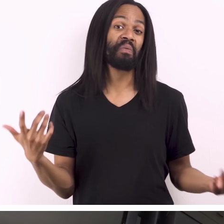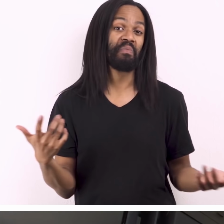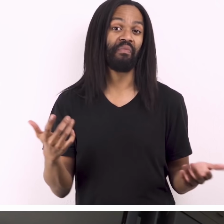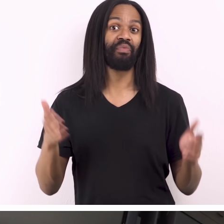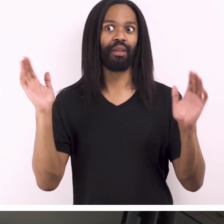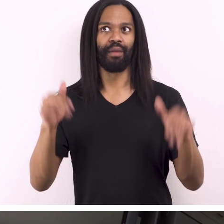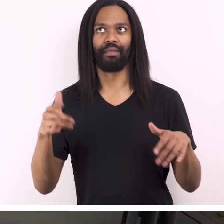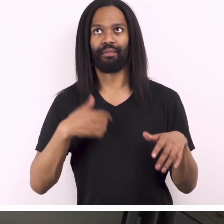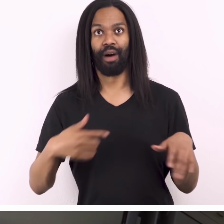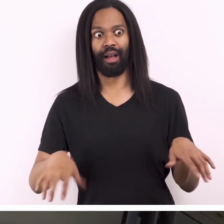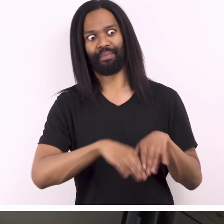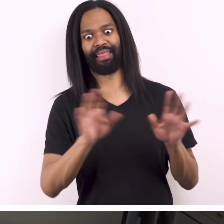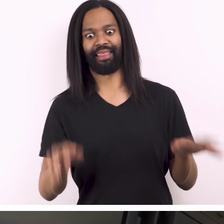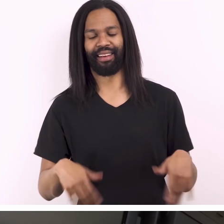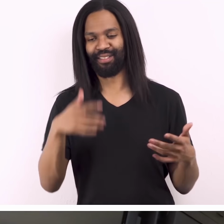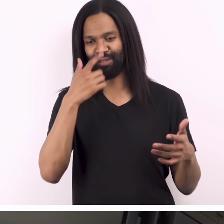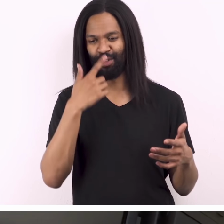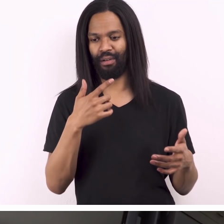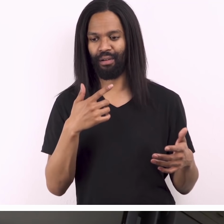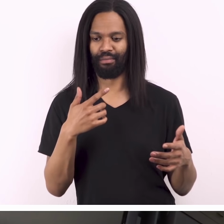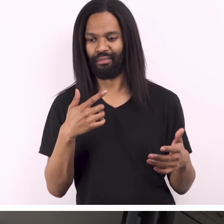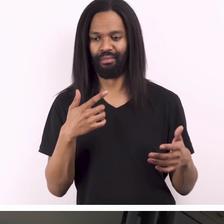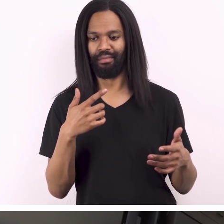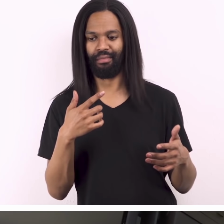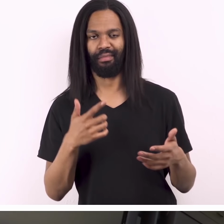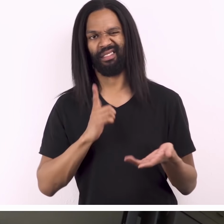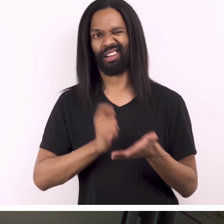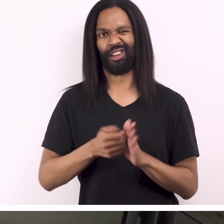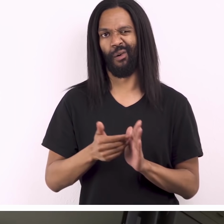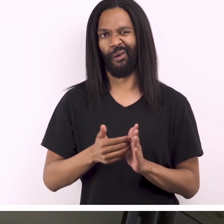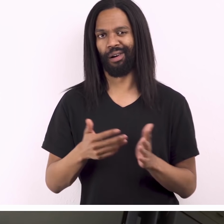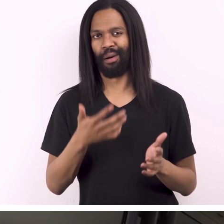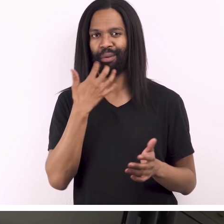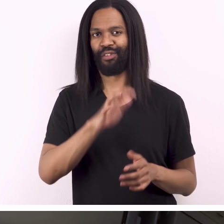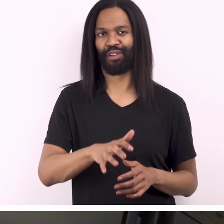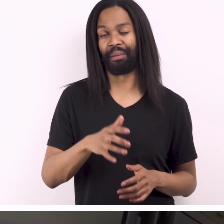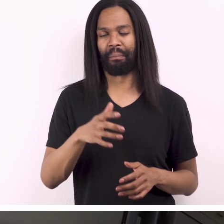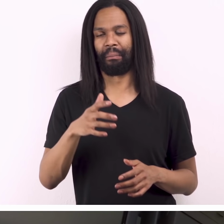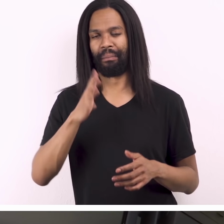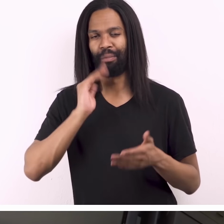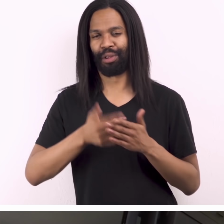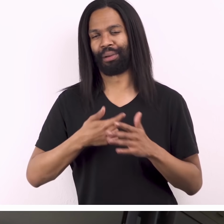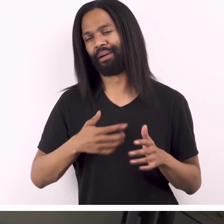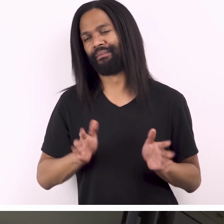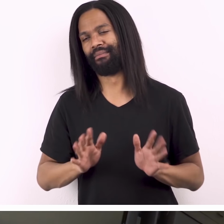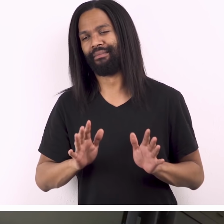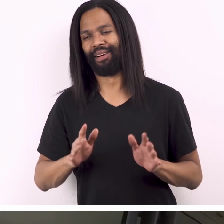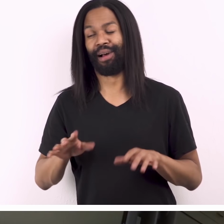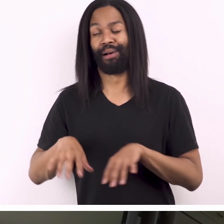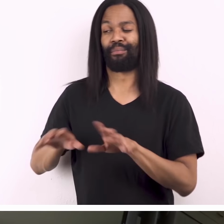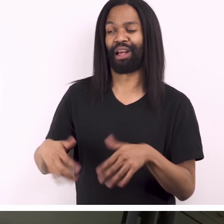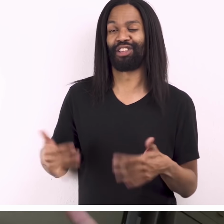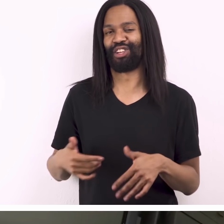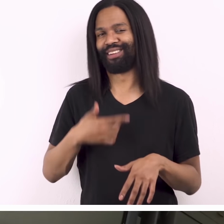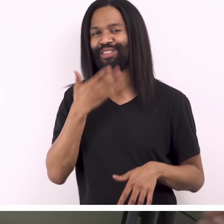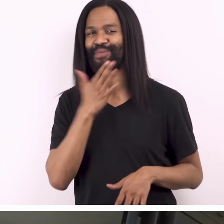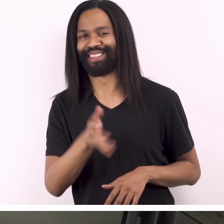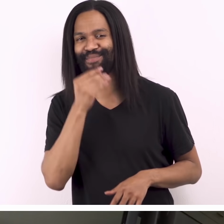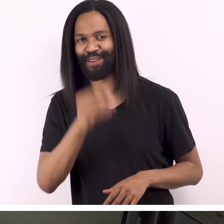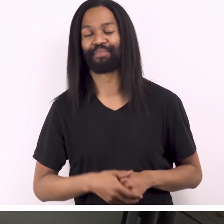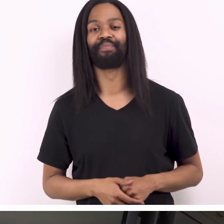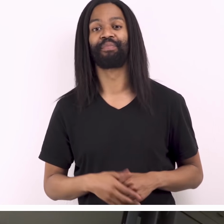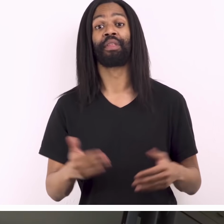voilà, j'ai pas envie de l'acheter parce que j'en ai beaucoup des comme ça. Donc du coup, j'en veux pas. Ensuite, on a notre fameux Micanthe. Alors le Micanthe,